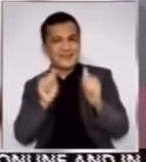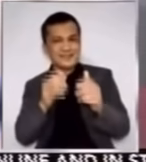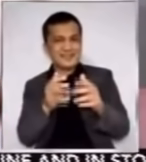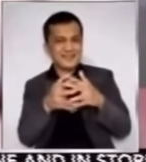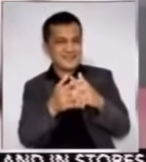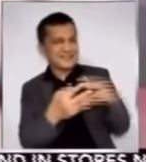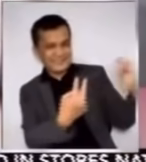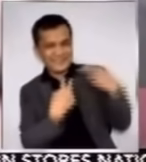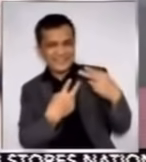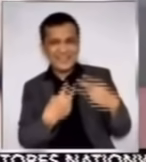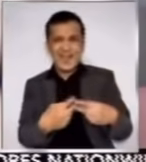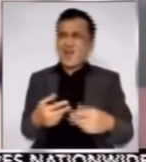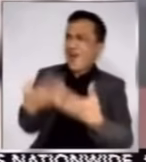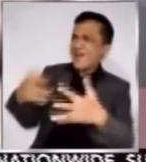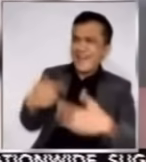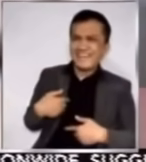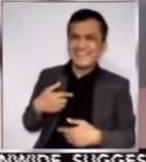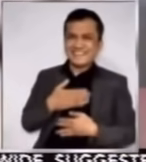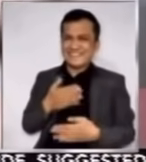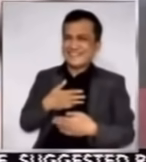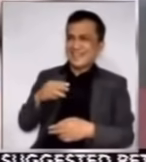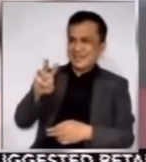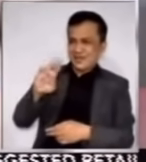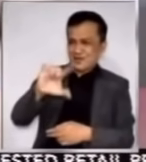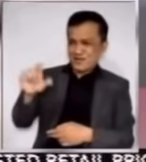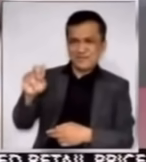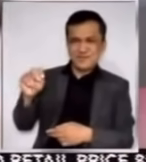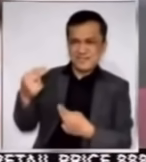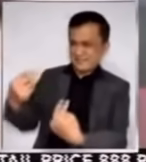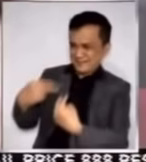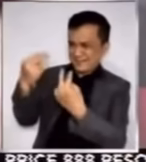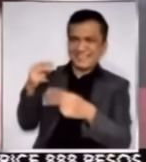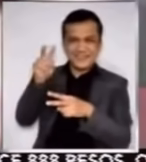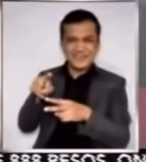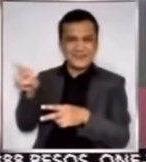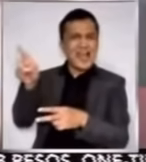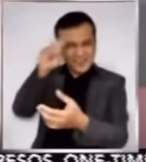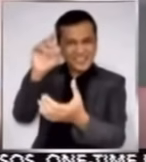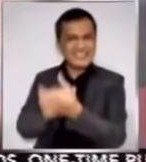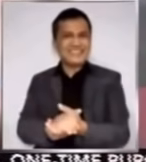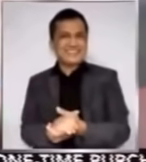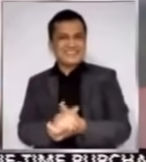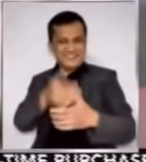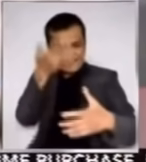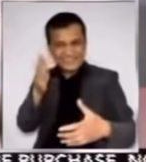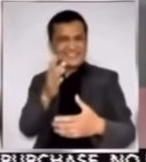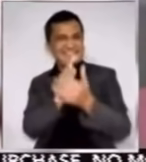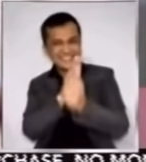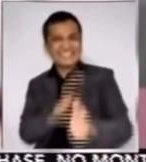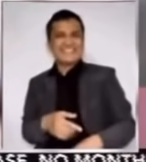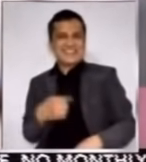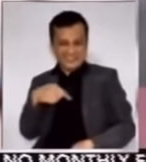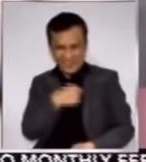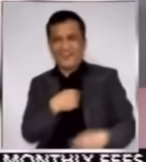dahil nakita ni Mr. Will Smith yung video namin at napahanga pa siya sa aming talento. Kaya akala namin na dito